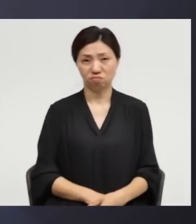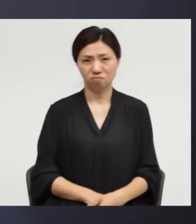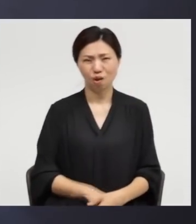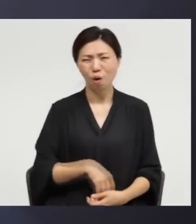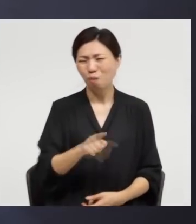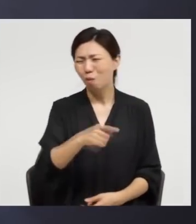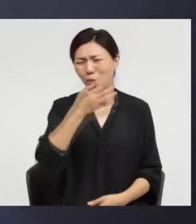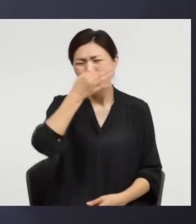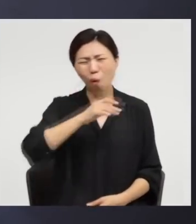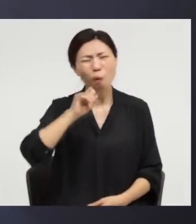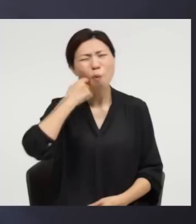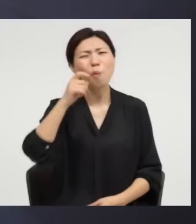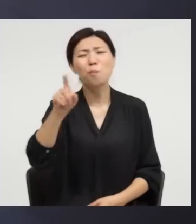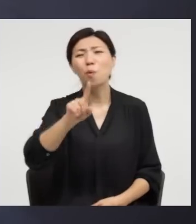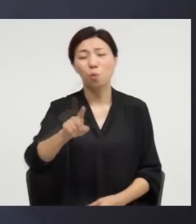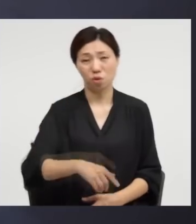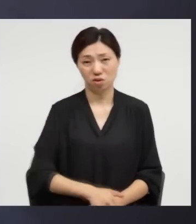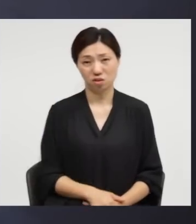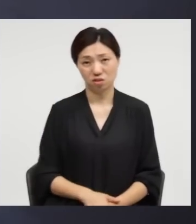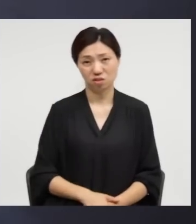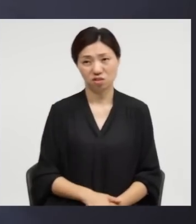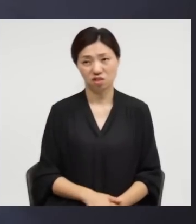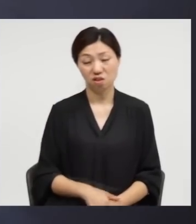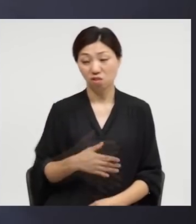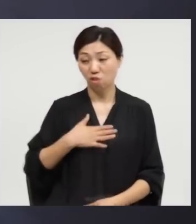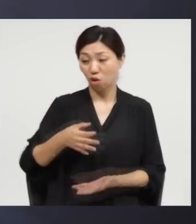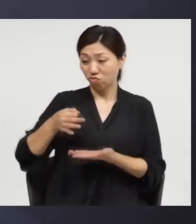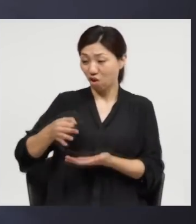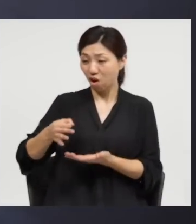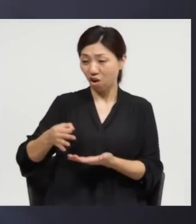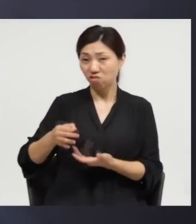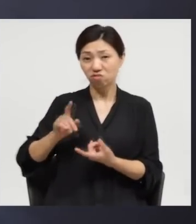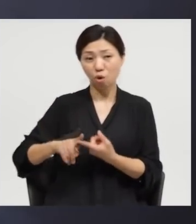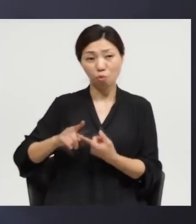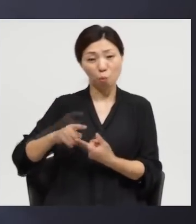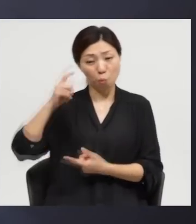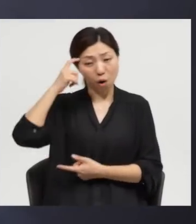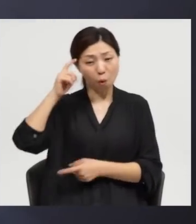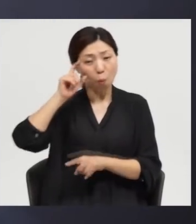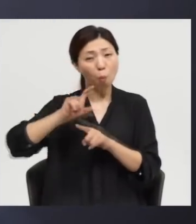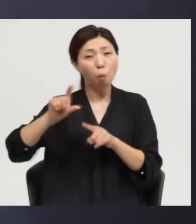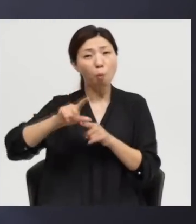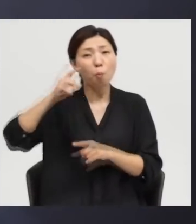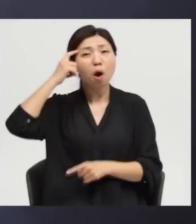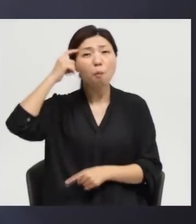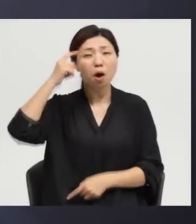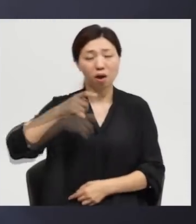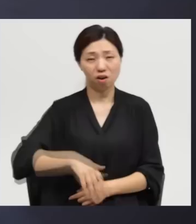말면 되지. 뭐 그게 어렵다고. 내 돈을 가지고 왜 내가 걱정해.